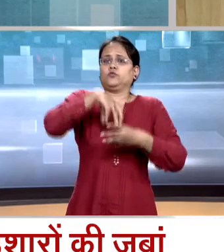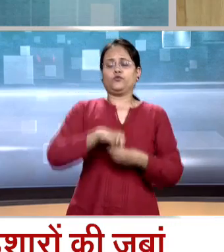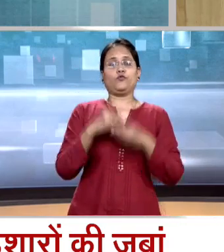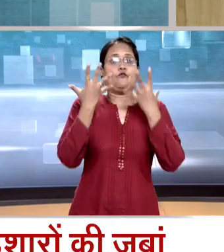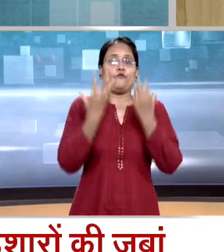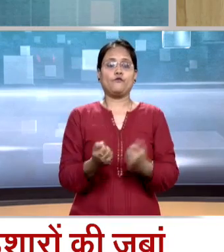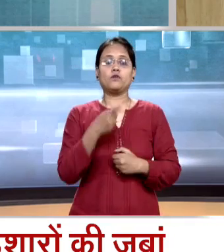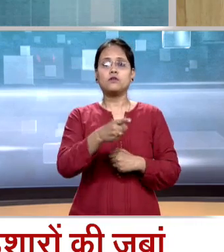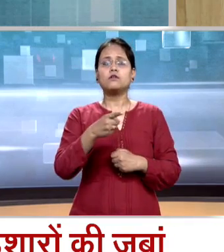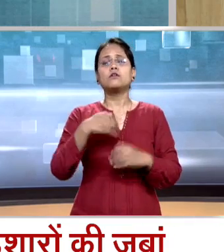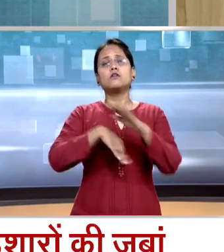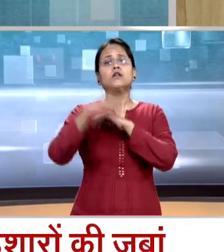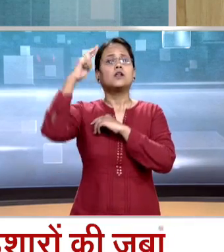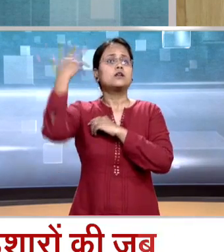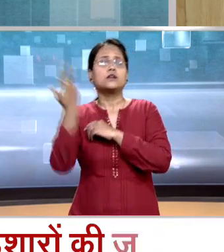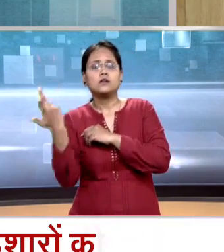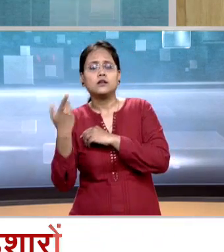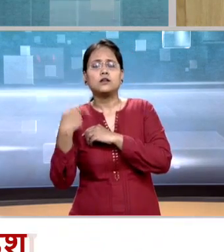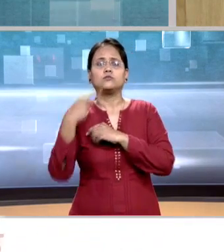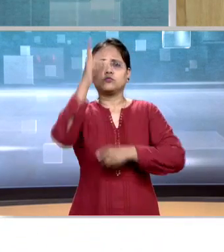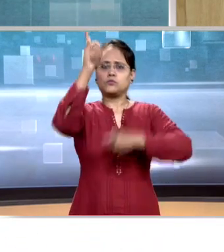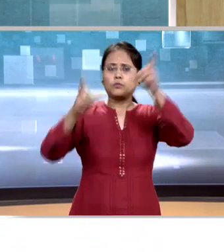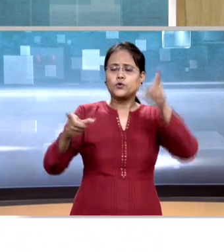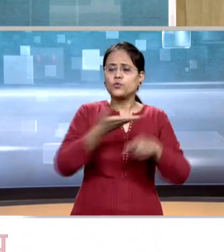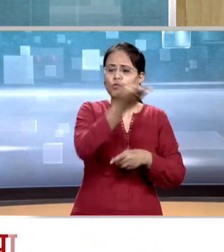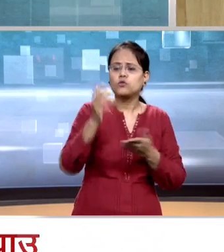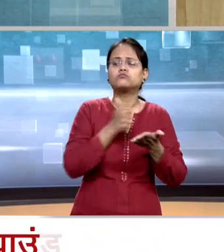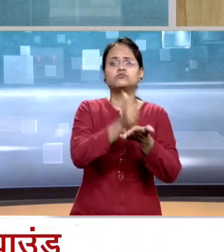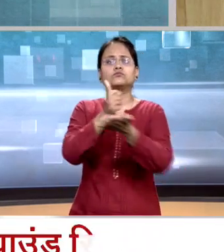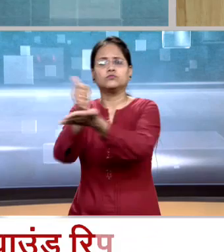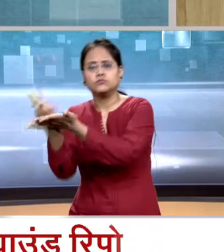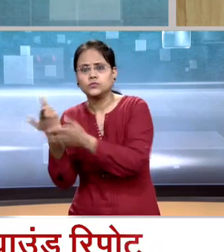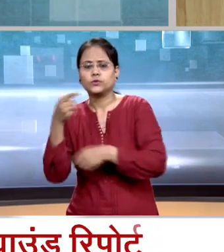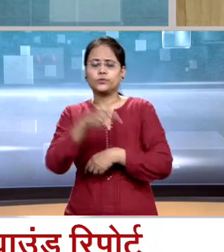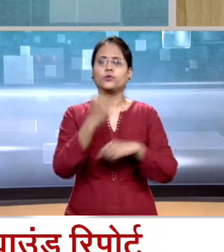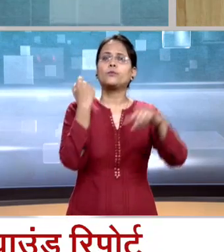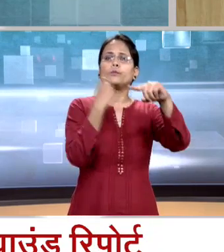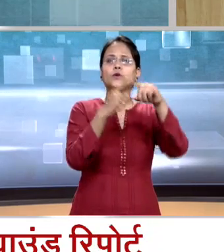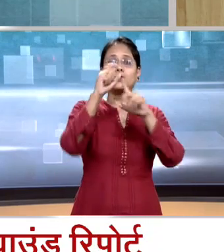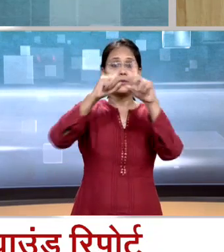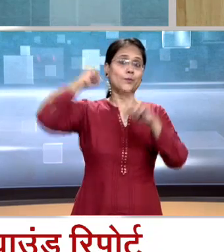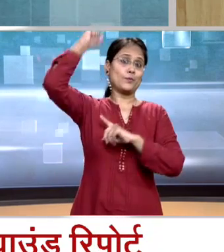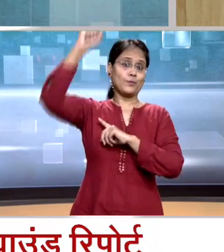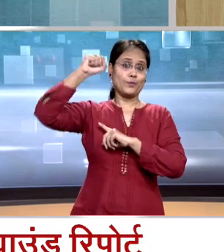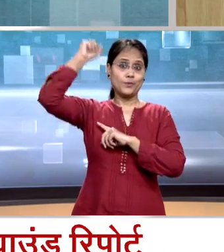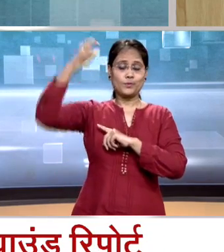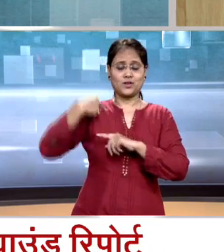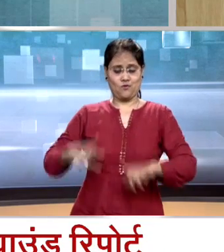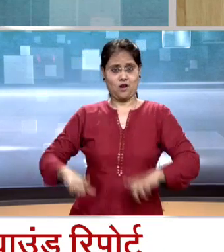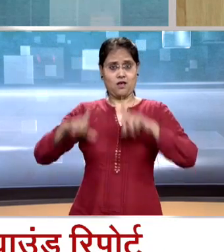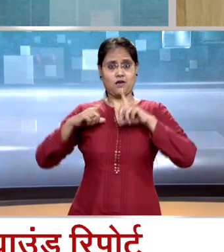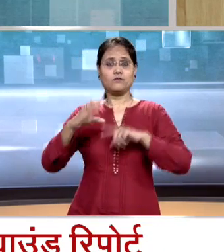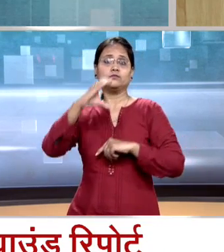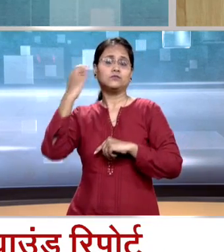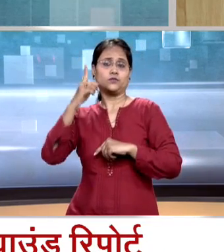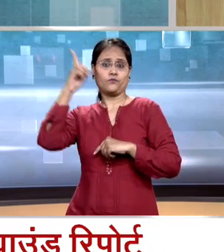हूँ। उसके पीछे कारण ये है कि एक तो मैं लोगों की हेल्प करना चाहता हूँ, प्लस एक ये है कि पंजाब में, जैसे मैं पंजाब से बिलोंग करता हूँ,